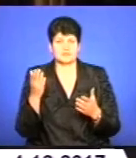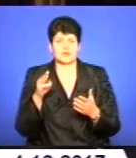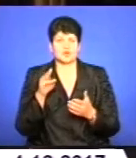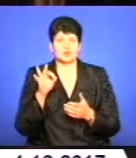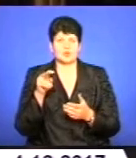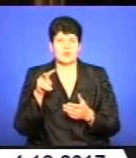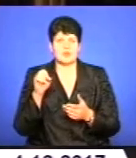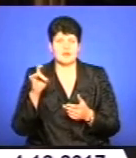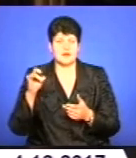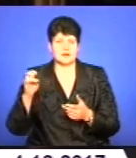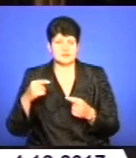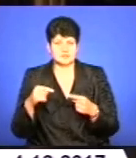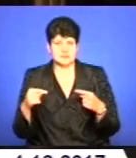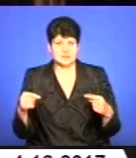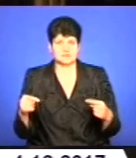толерантність різна. Але